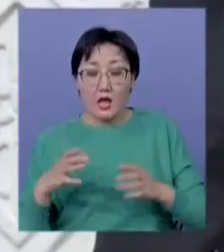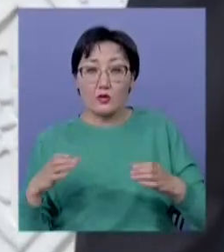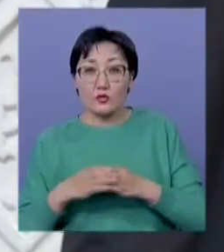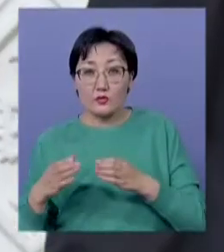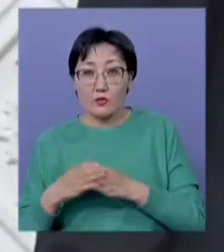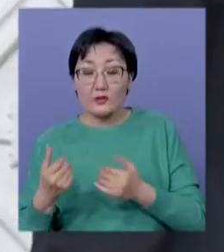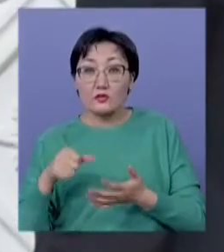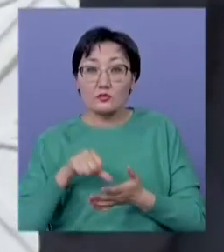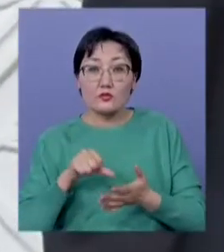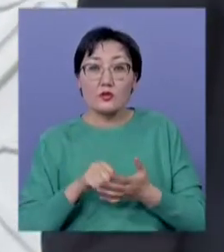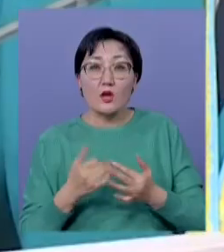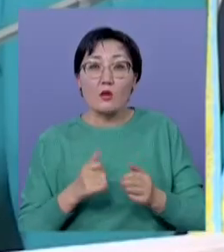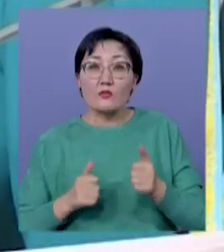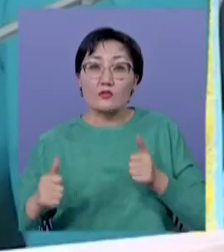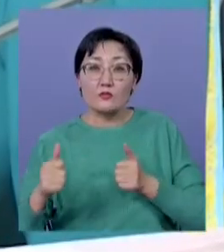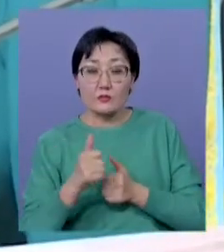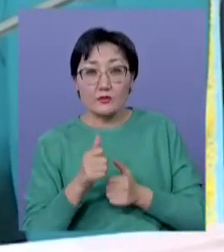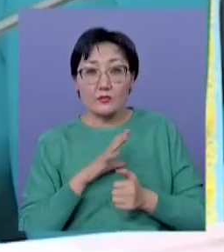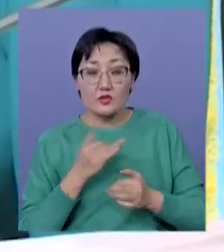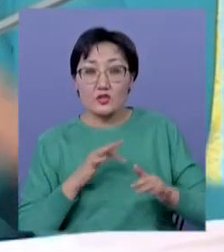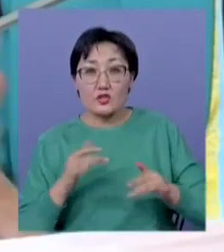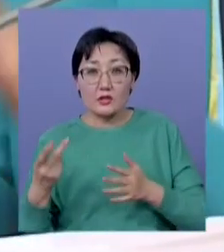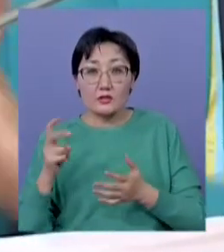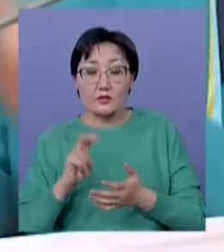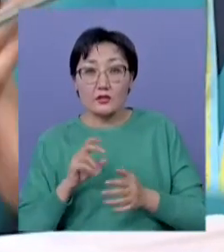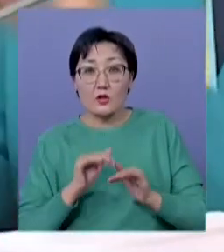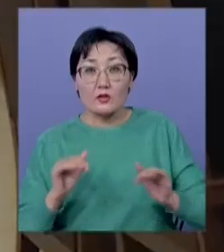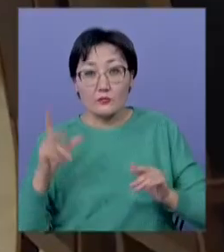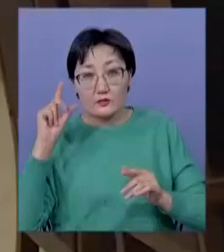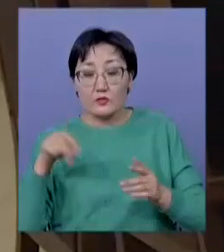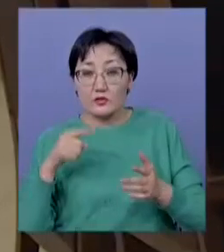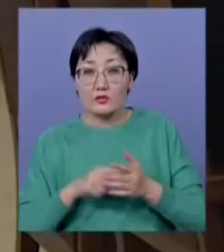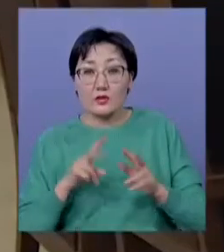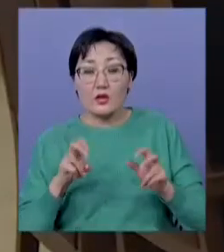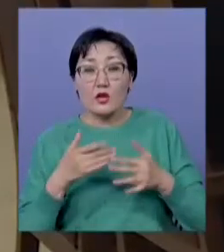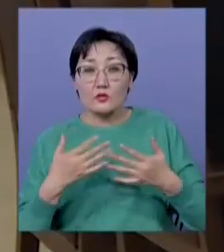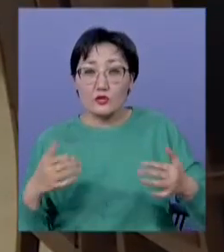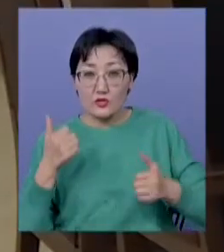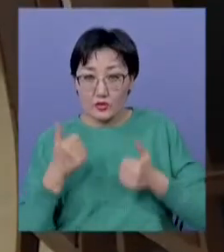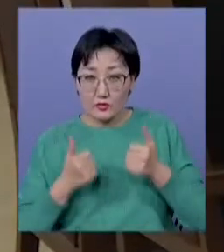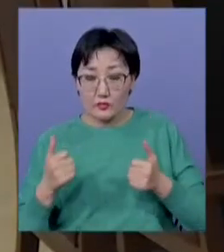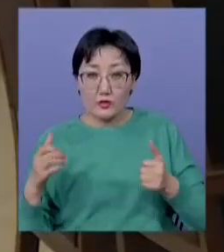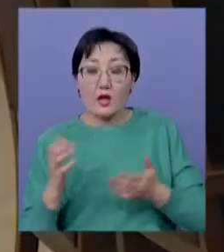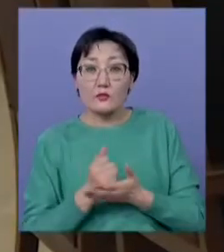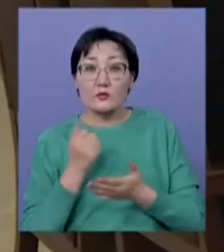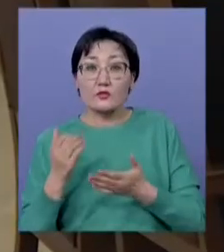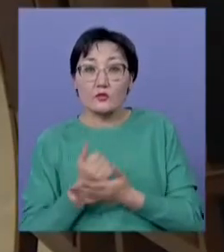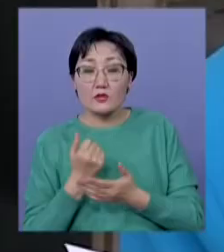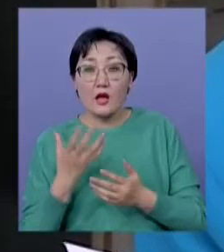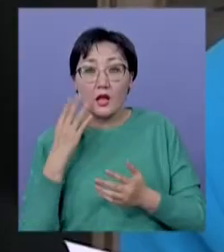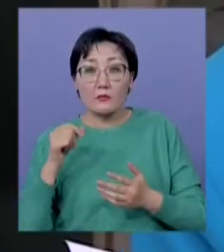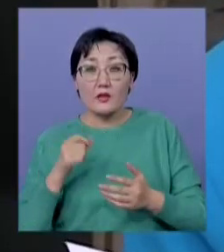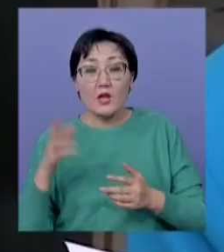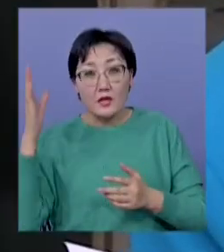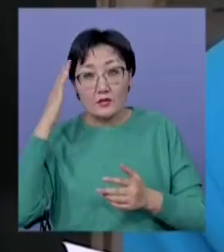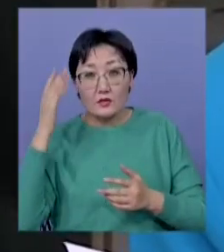командалық өнер көрсетіп, оқ бойы озып шыққан. Шараға келген оқушылар мегаполис атынан түрлі жарыстарда жүлдеге ие болғандарды Алматы